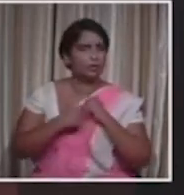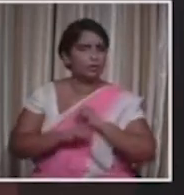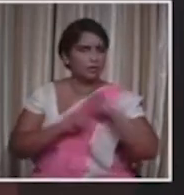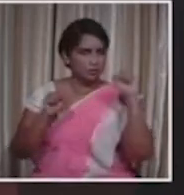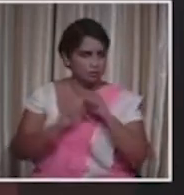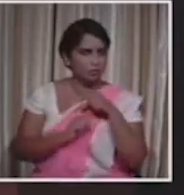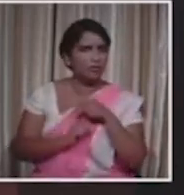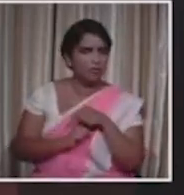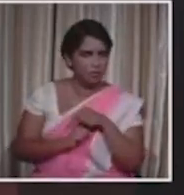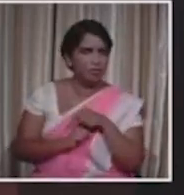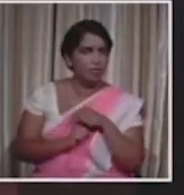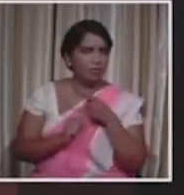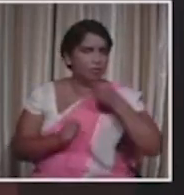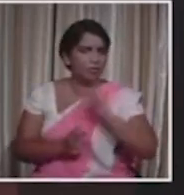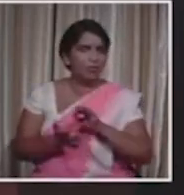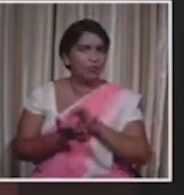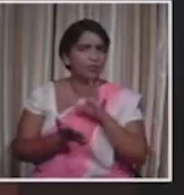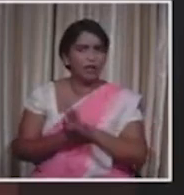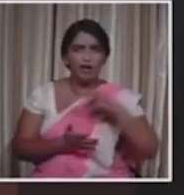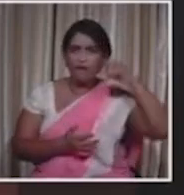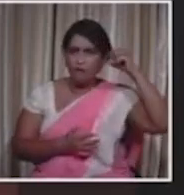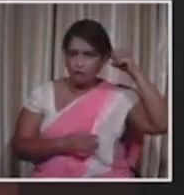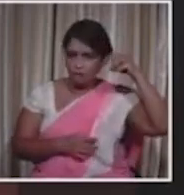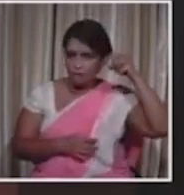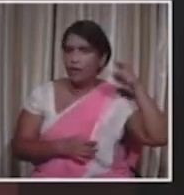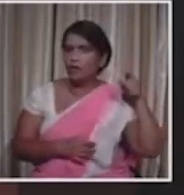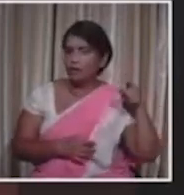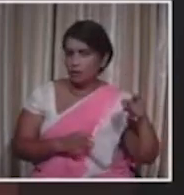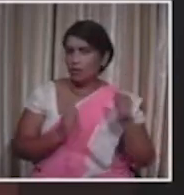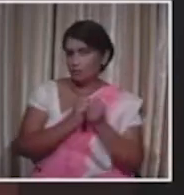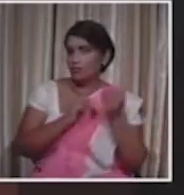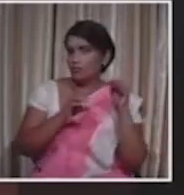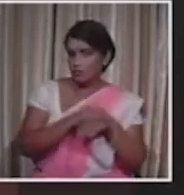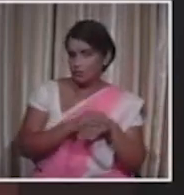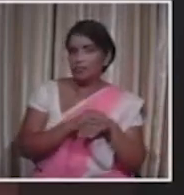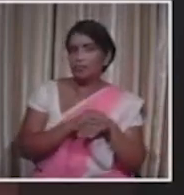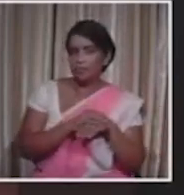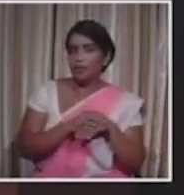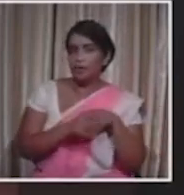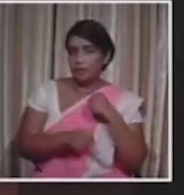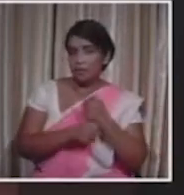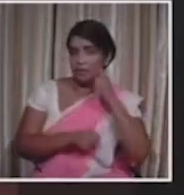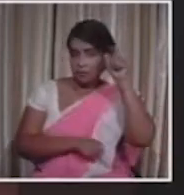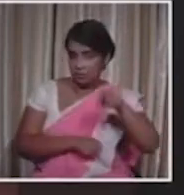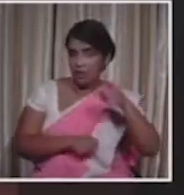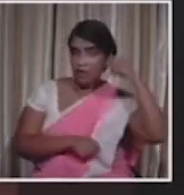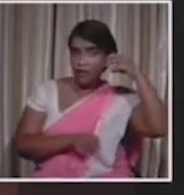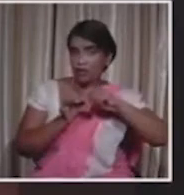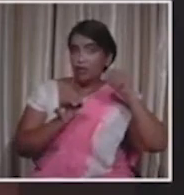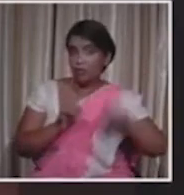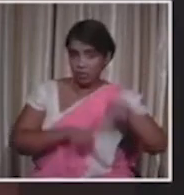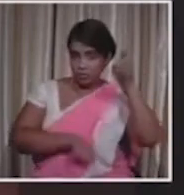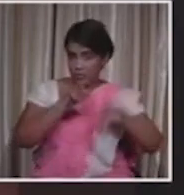ගන්නට තීන්දුව කළා තියෙනවා විදුලි බල ශේෂ්ත්‍රයේ ඒ රාජ්‍ය නිලධාරීන් විදුලි බල මණ්ඩලයේ